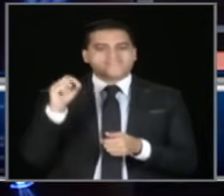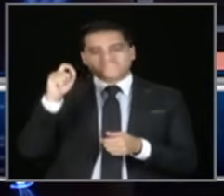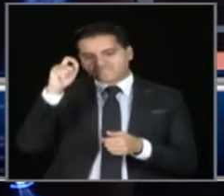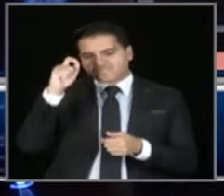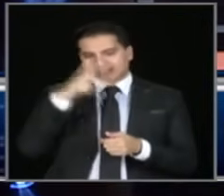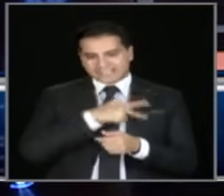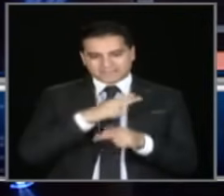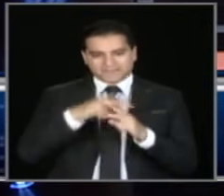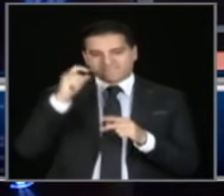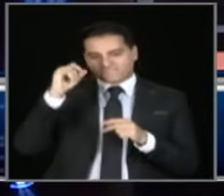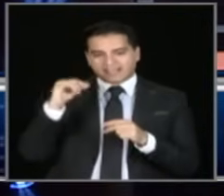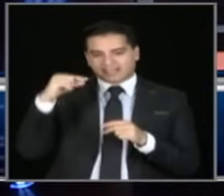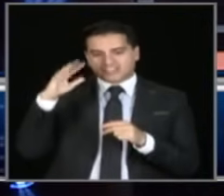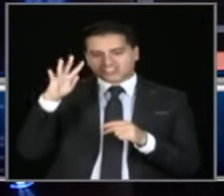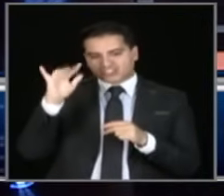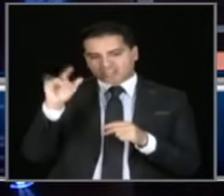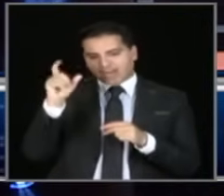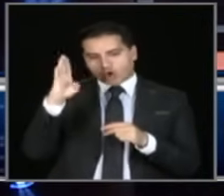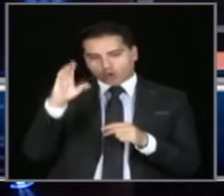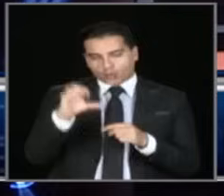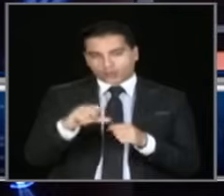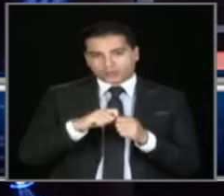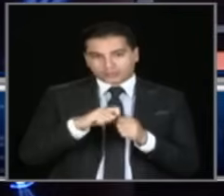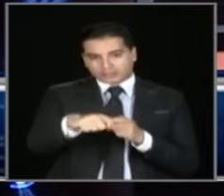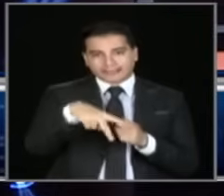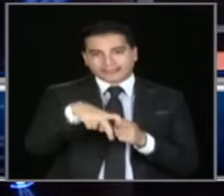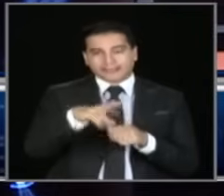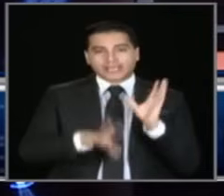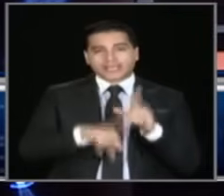طول النهر حوالي 80 كيلومتر،